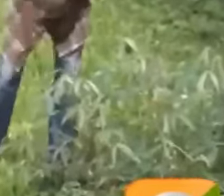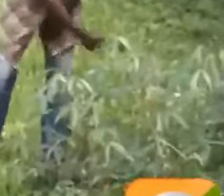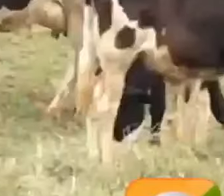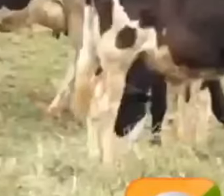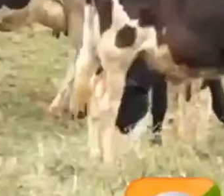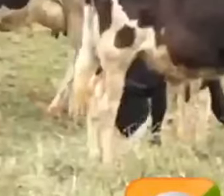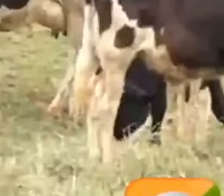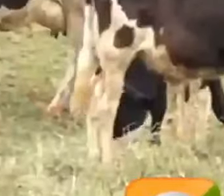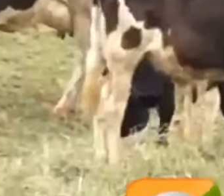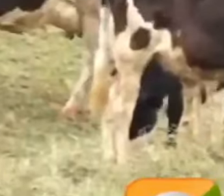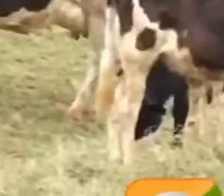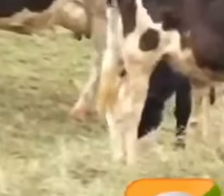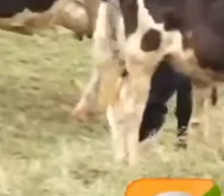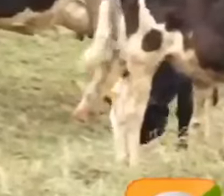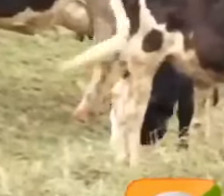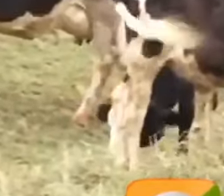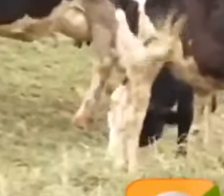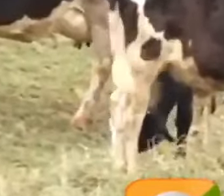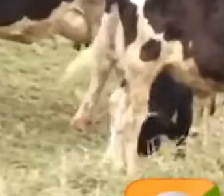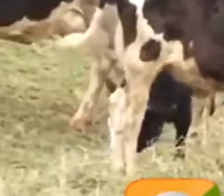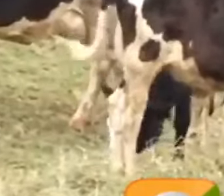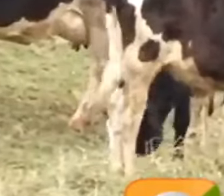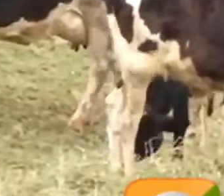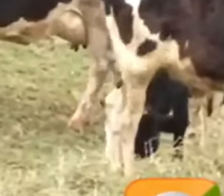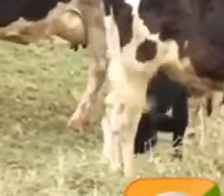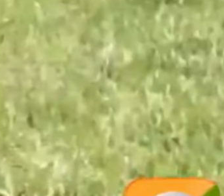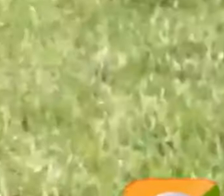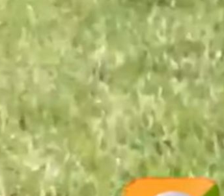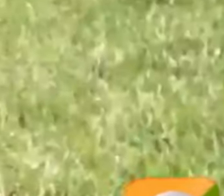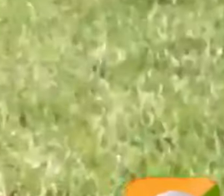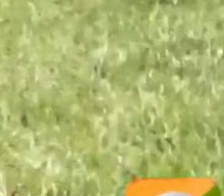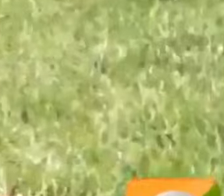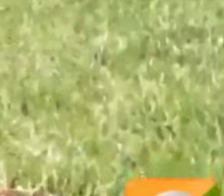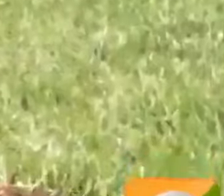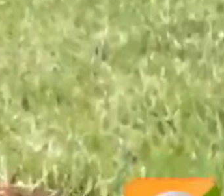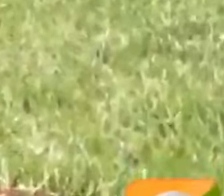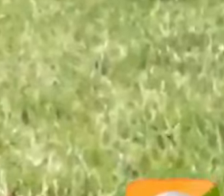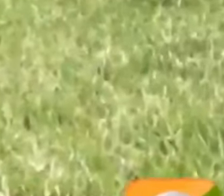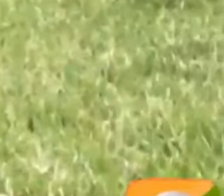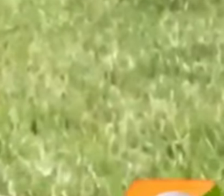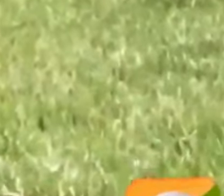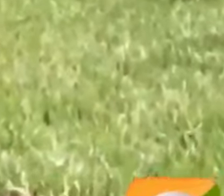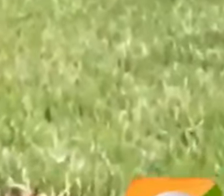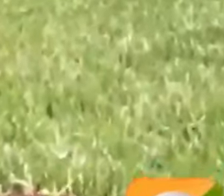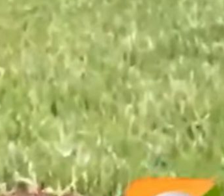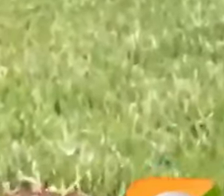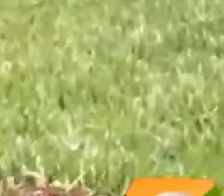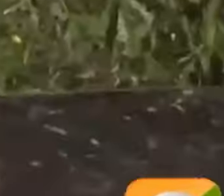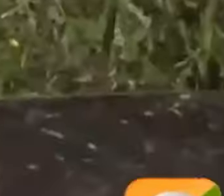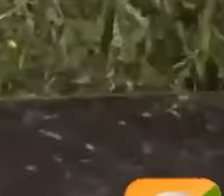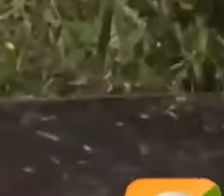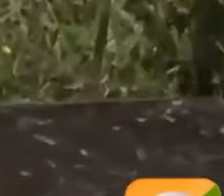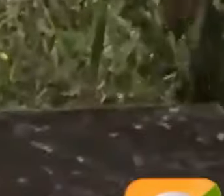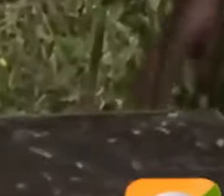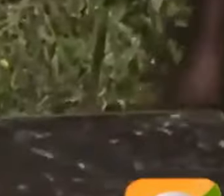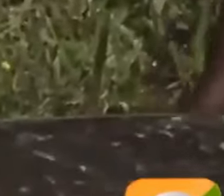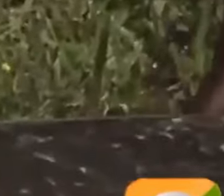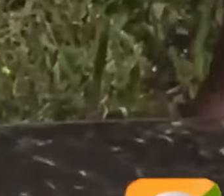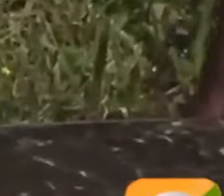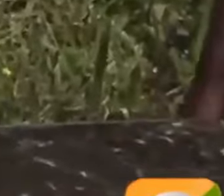Nyumbani kwa Josephat Njoroge eneo la Tinganga, yeye na jamaa zake wanafanya usafi karibu na kaburi la marehemu babake